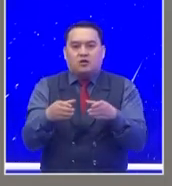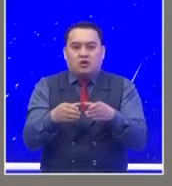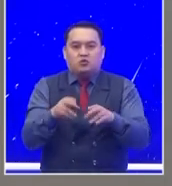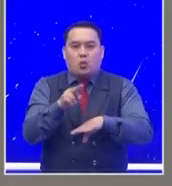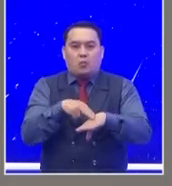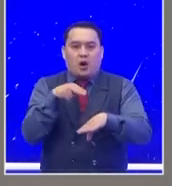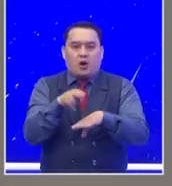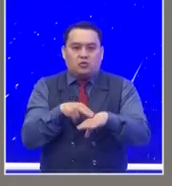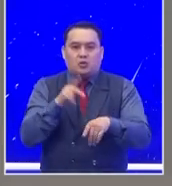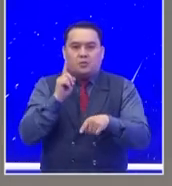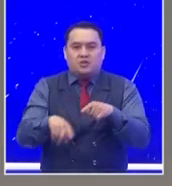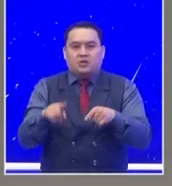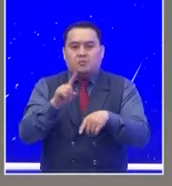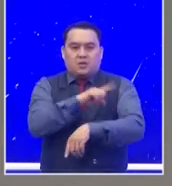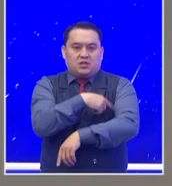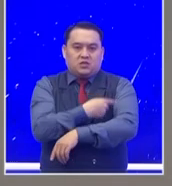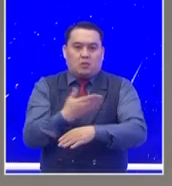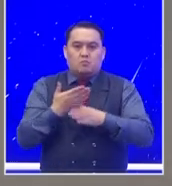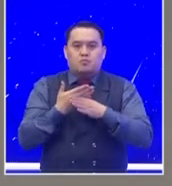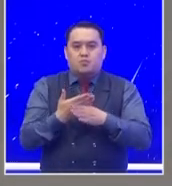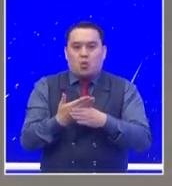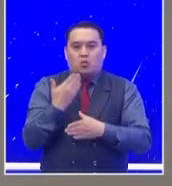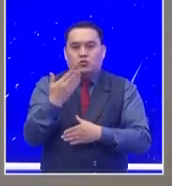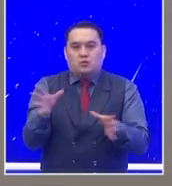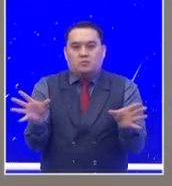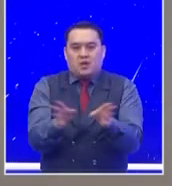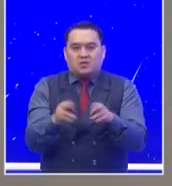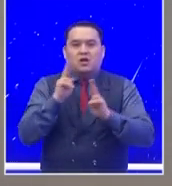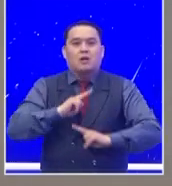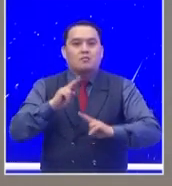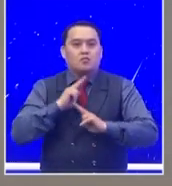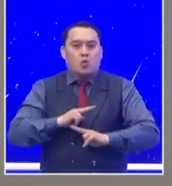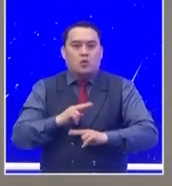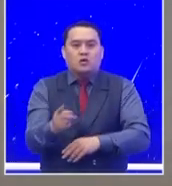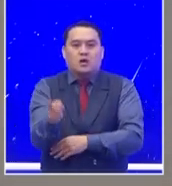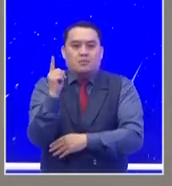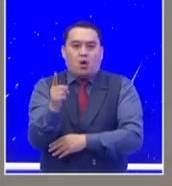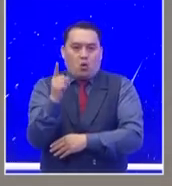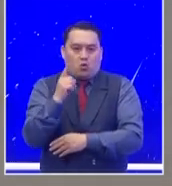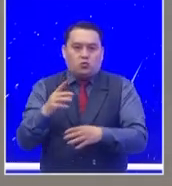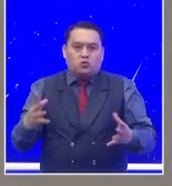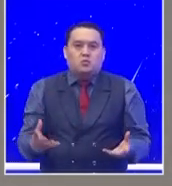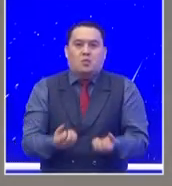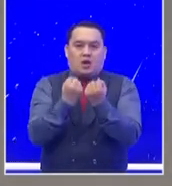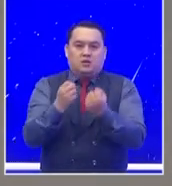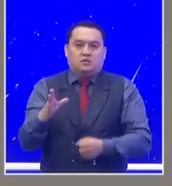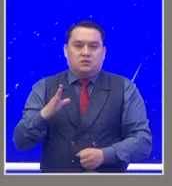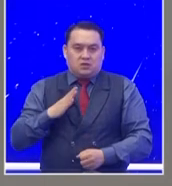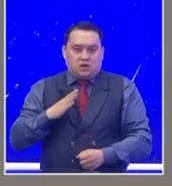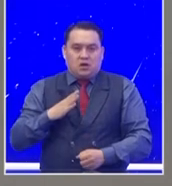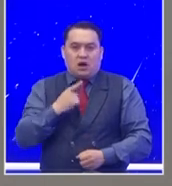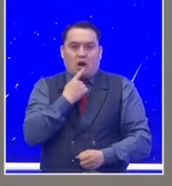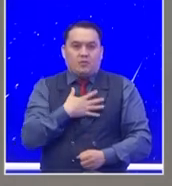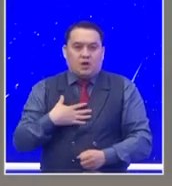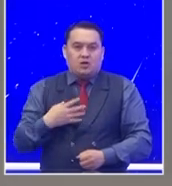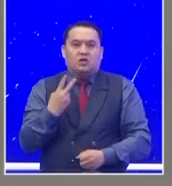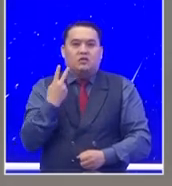сотрудники полиции и скорой медицинской помощи благодаря слаженной работе незадачливых рыбаков удалось спасти пострадавшими